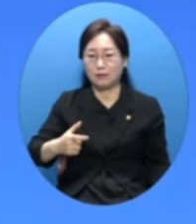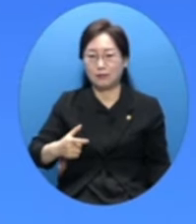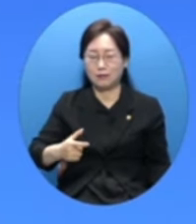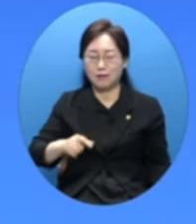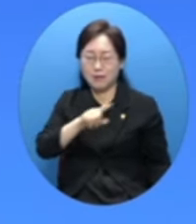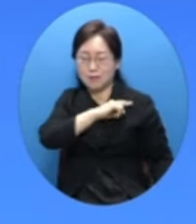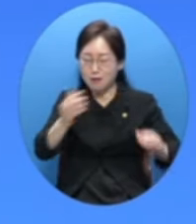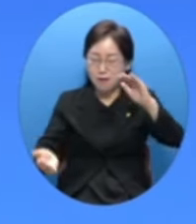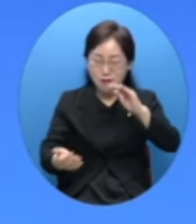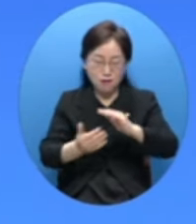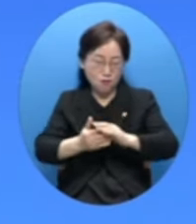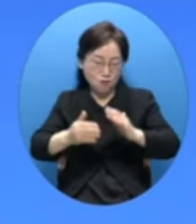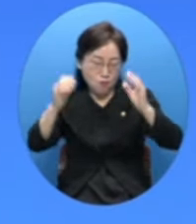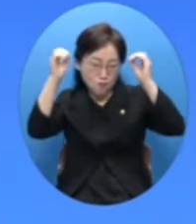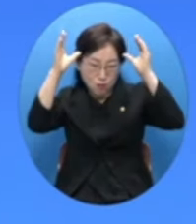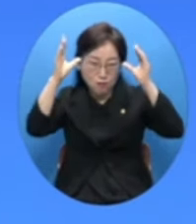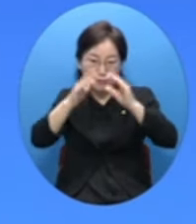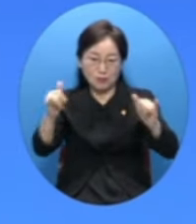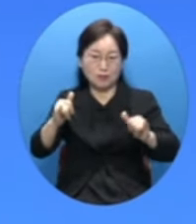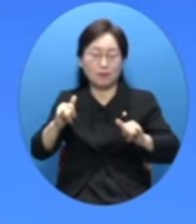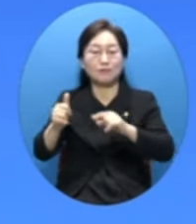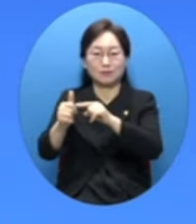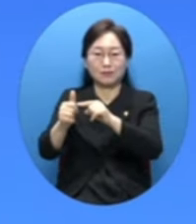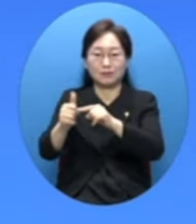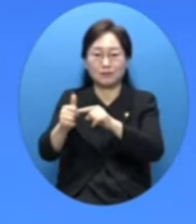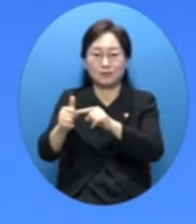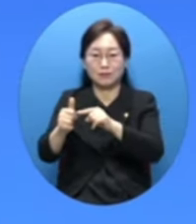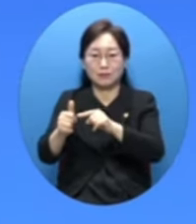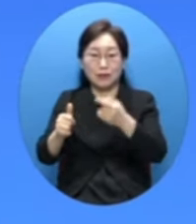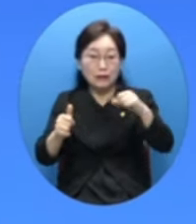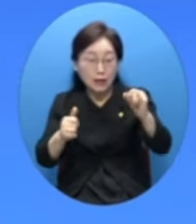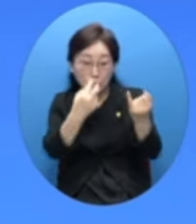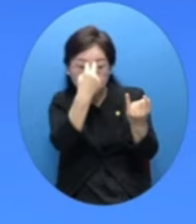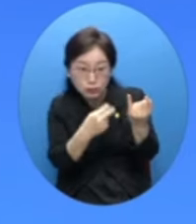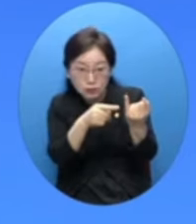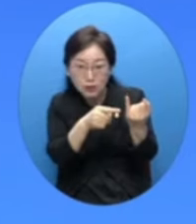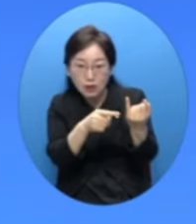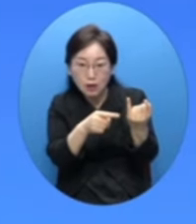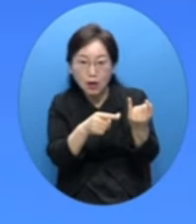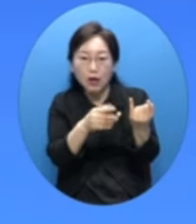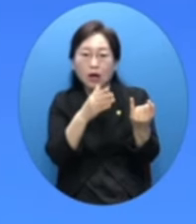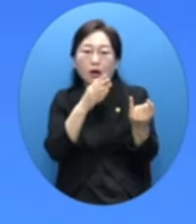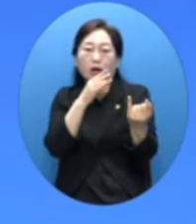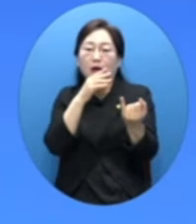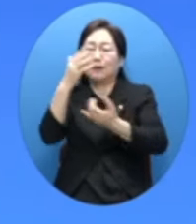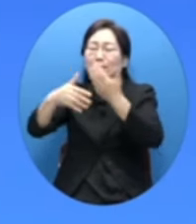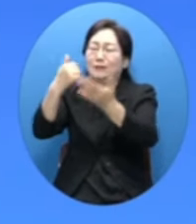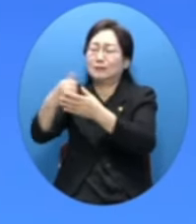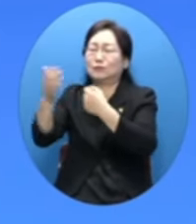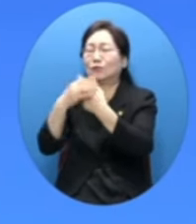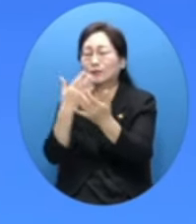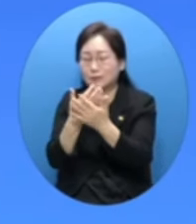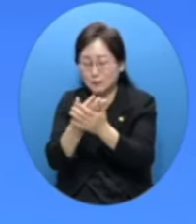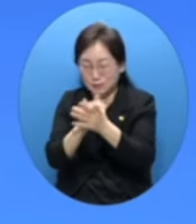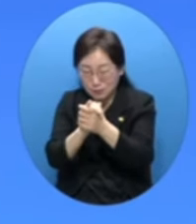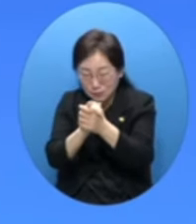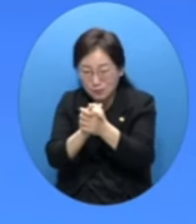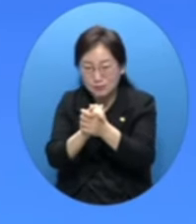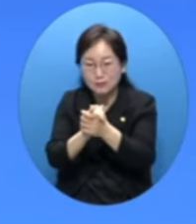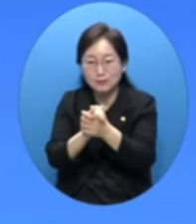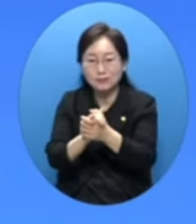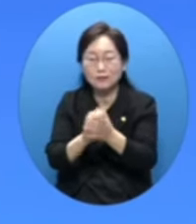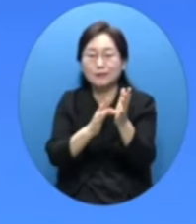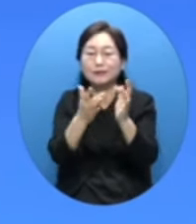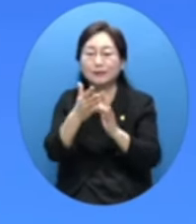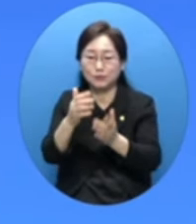최고의 지성을 자랑하던 그가 딸이 눈이 멀게 되니까 하나님 앞에 꼬꾸러졌습니다. 그래서